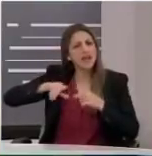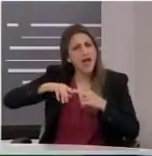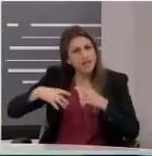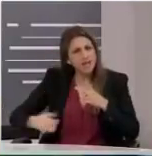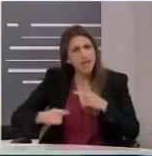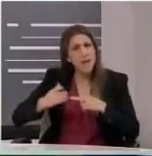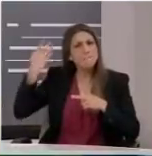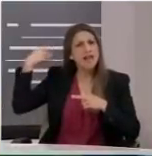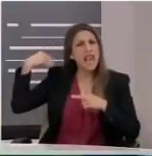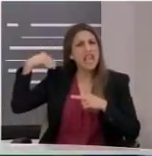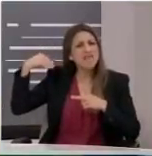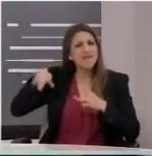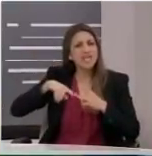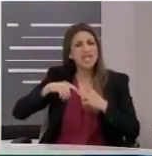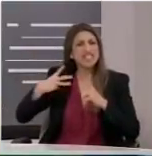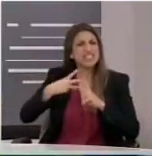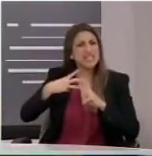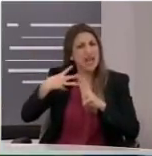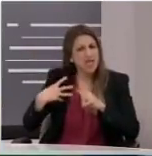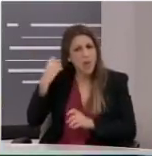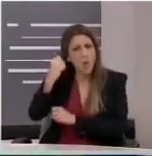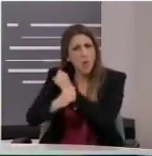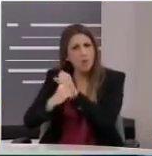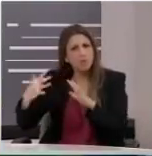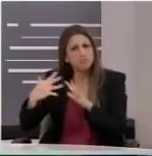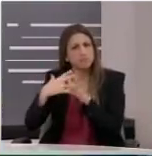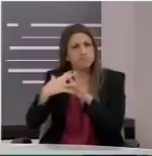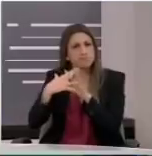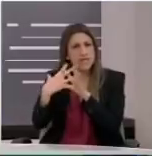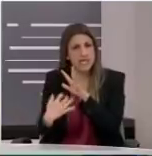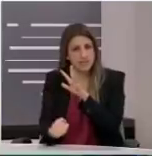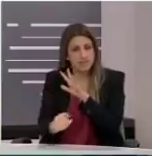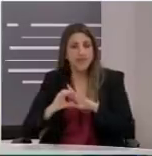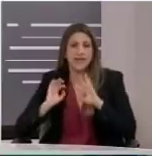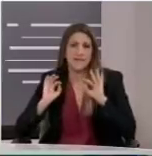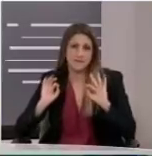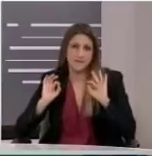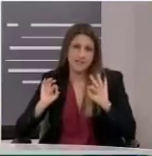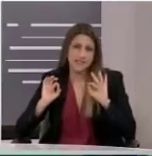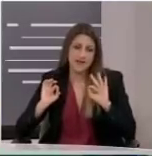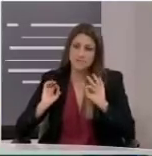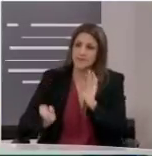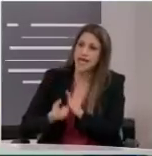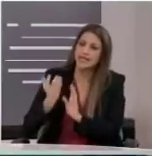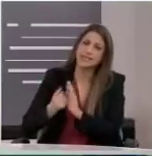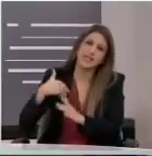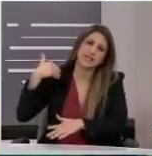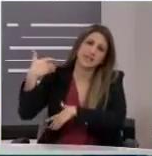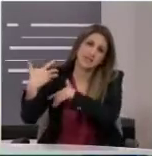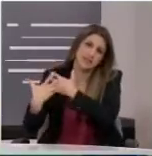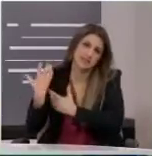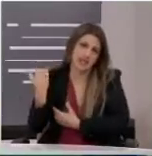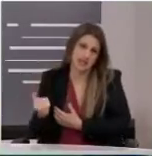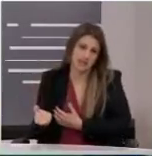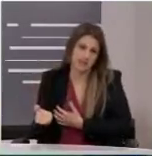Νότο, παλαιότερα στη Λιβύη, στη Συρία για πολλά χρόνια. Και βεβαίως με εξελίξεις οι οποίες